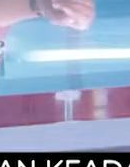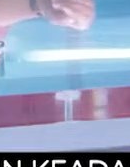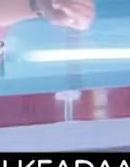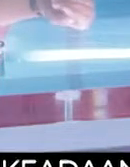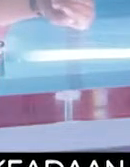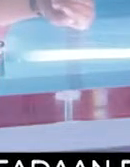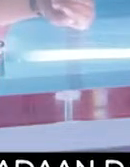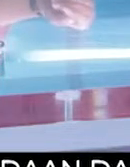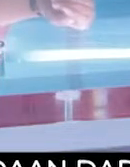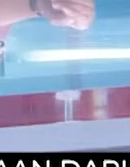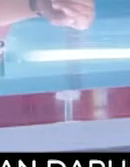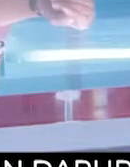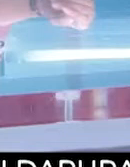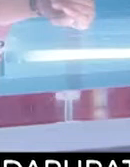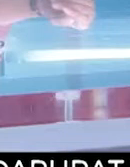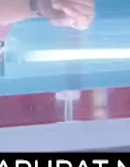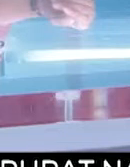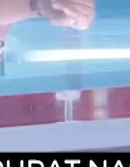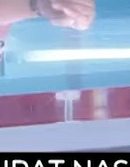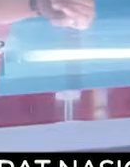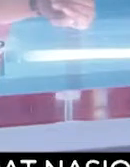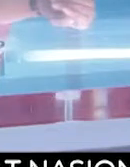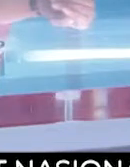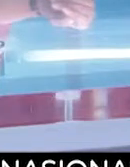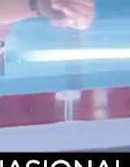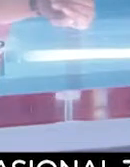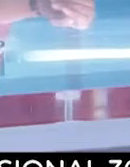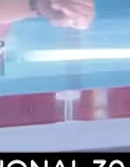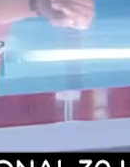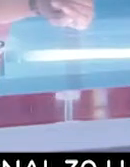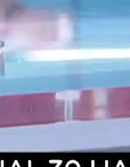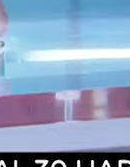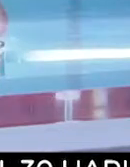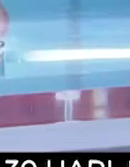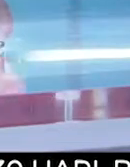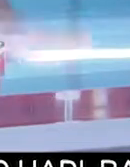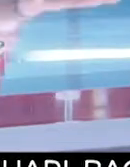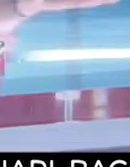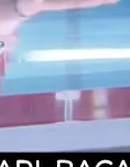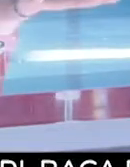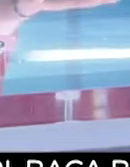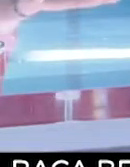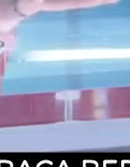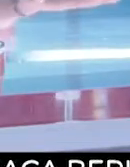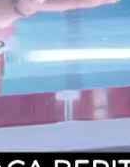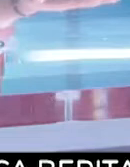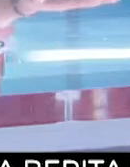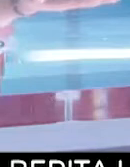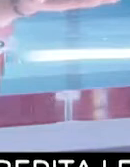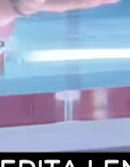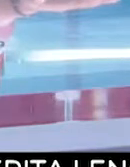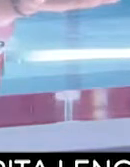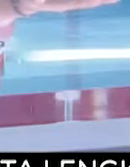option dengan aplikasi Binomo. Mereka membawa sejumlah dokumen sebagai barang bukti terkait dengan investasi bodong yang